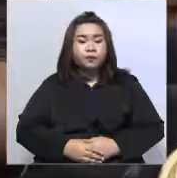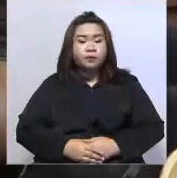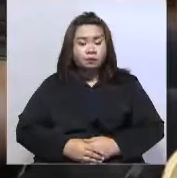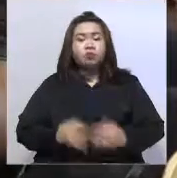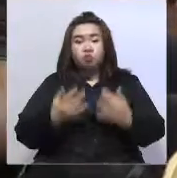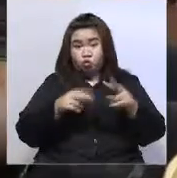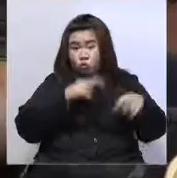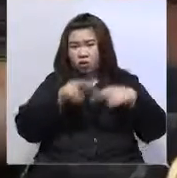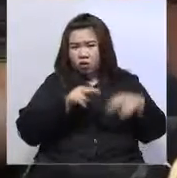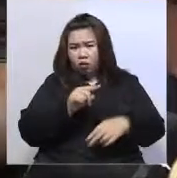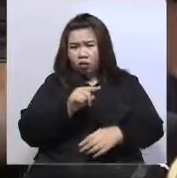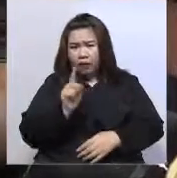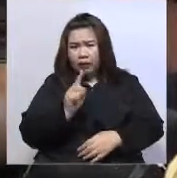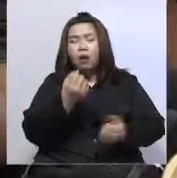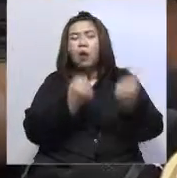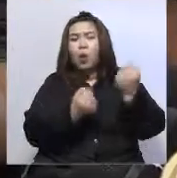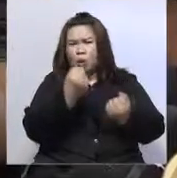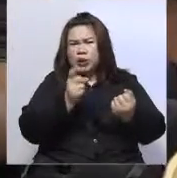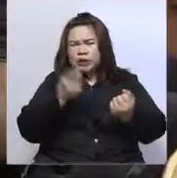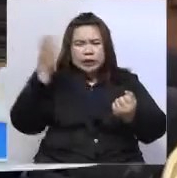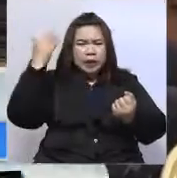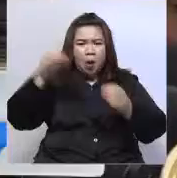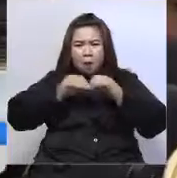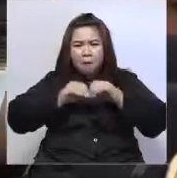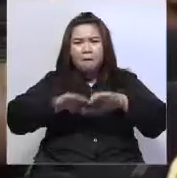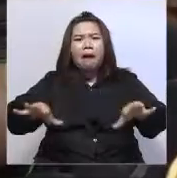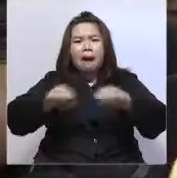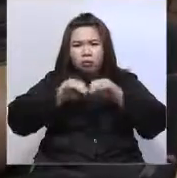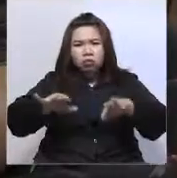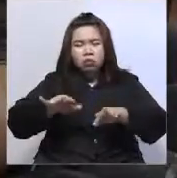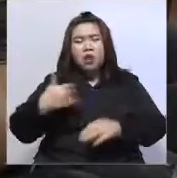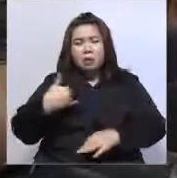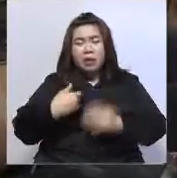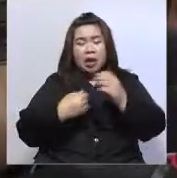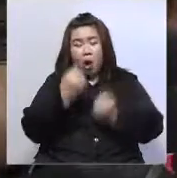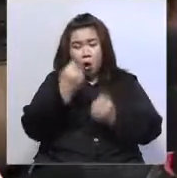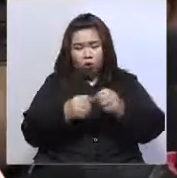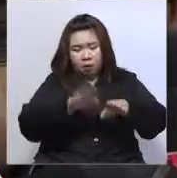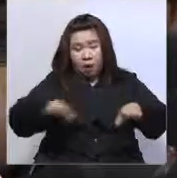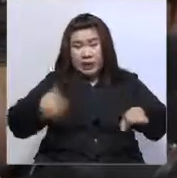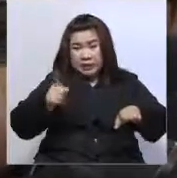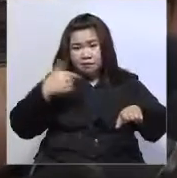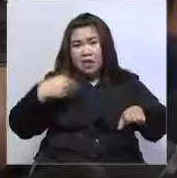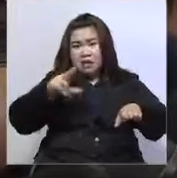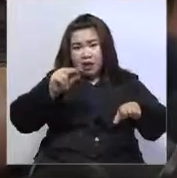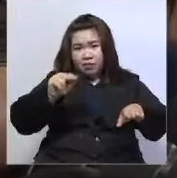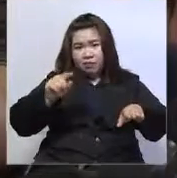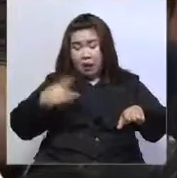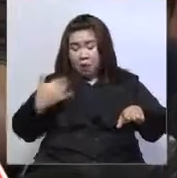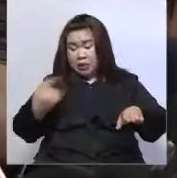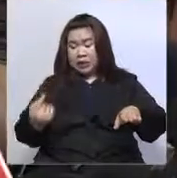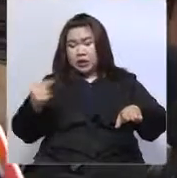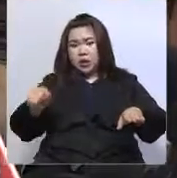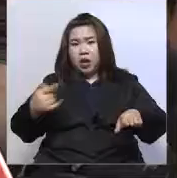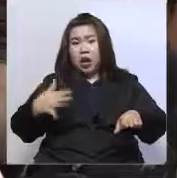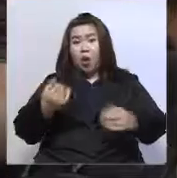ตรวจสอบแล้วปรากฏว่าเป็นรถที่เราประกาศเมื่อวานนี้นะครับ1ใน30คันนะครับและจากการตรวจสอบในรถที่มี